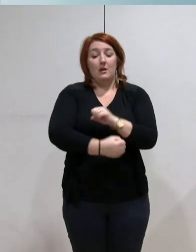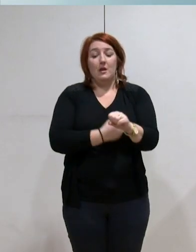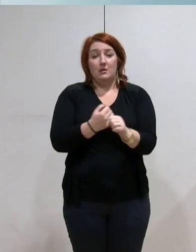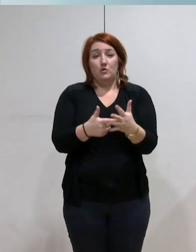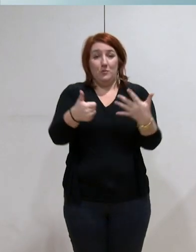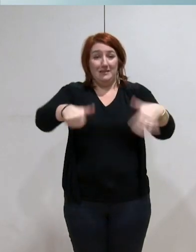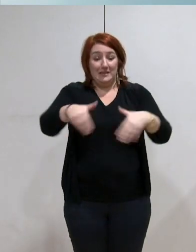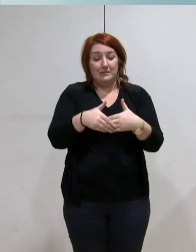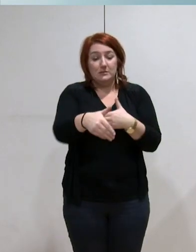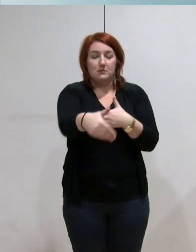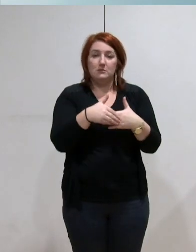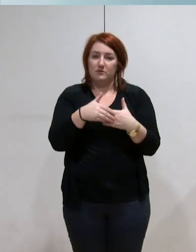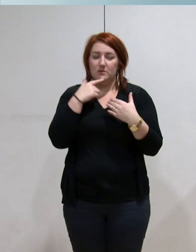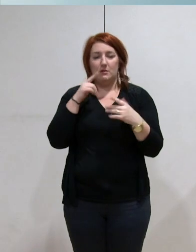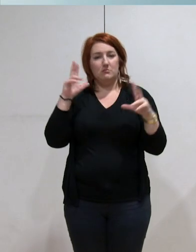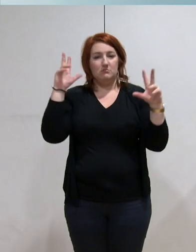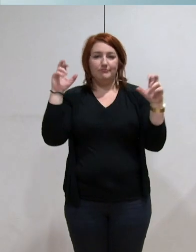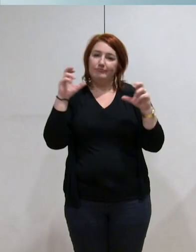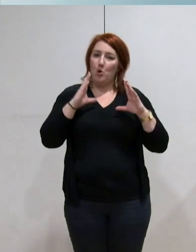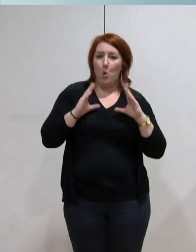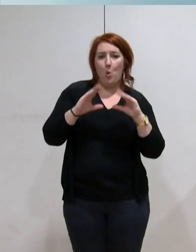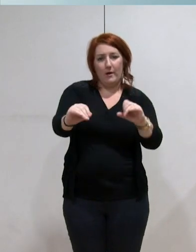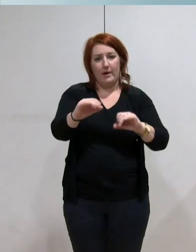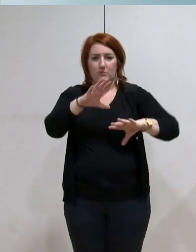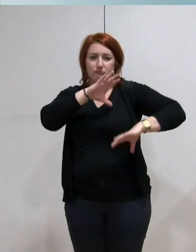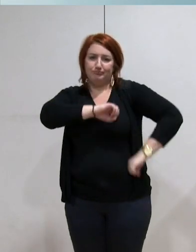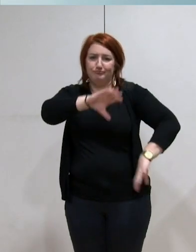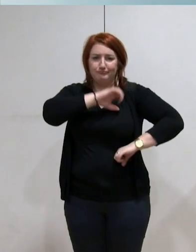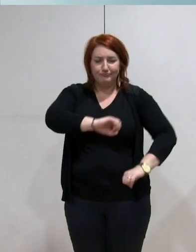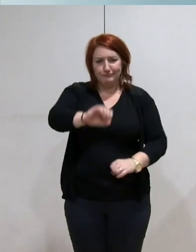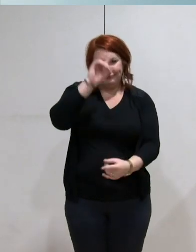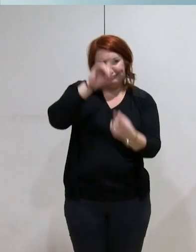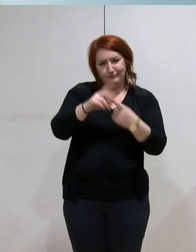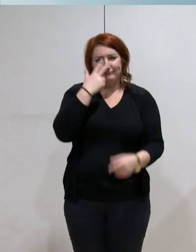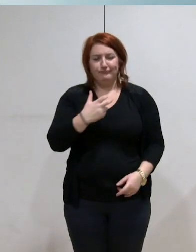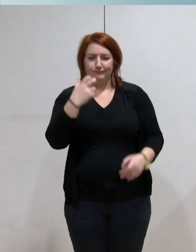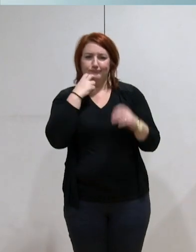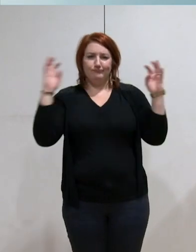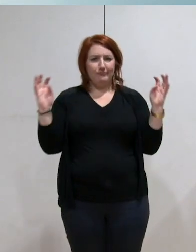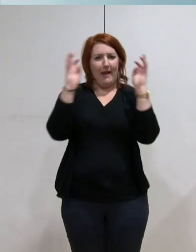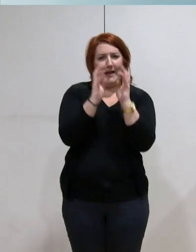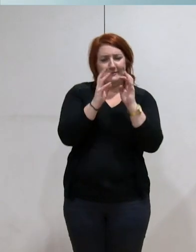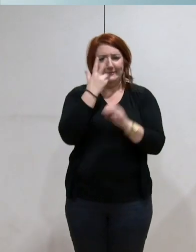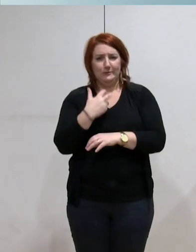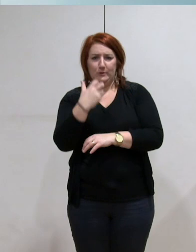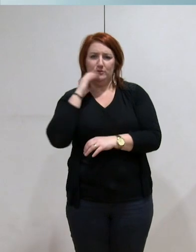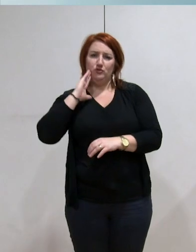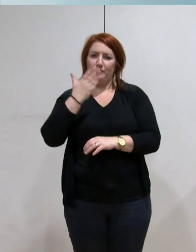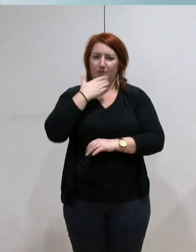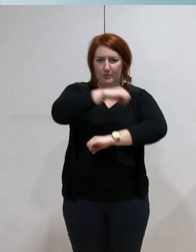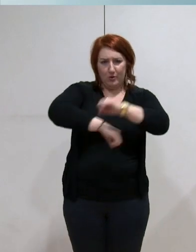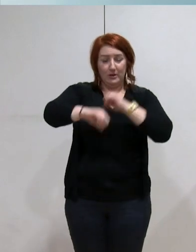signe des expériences concrètes euh de la citoyenneté avec la tenue des assises citoyennes euh en janvier les